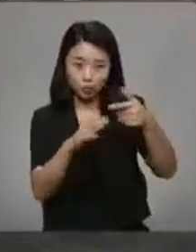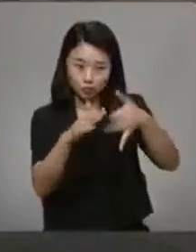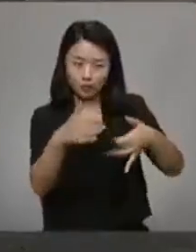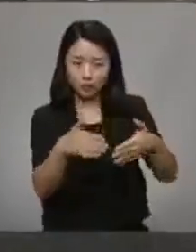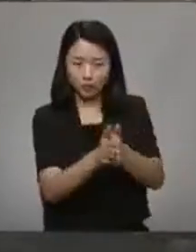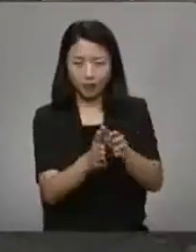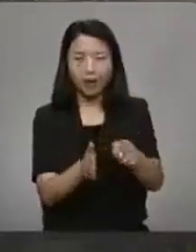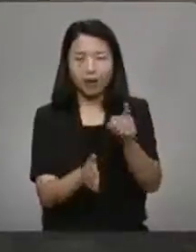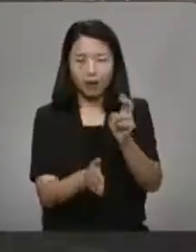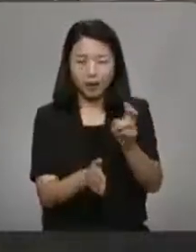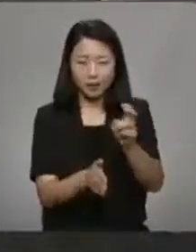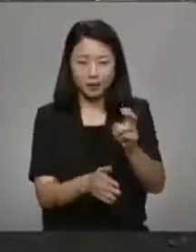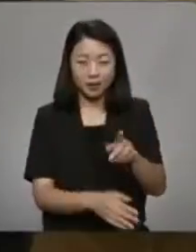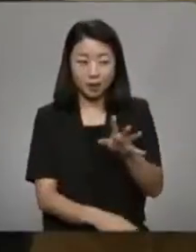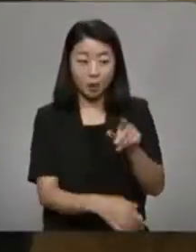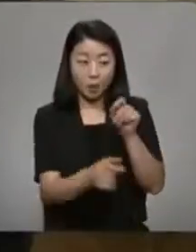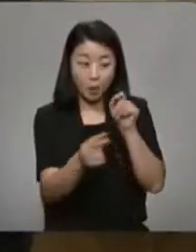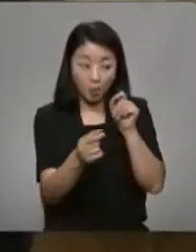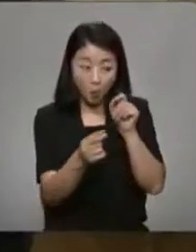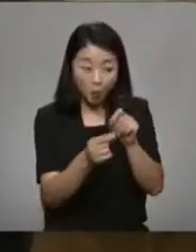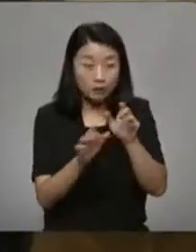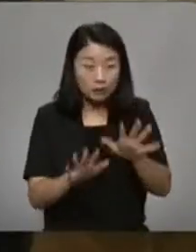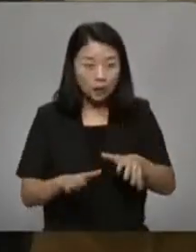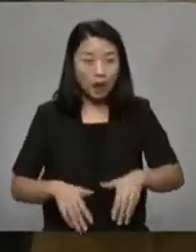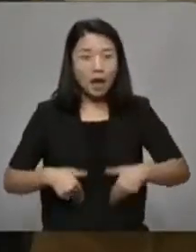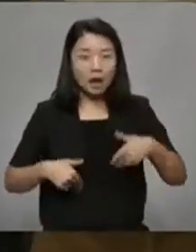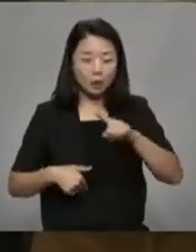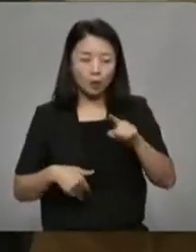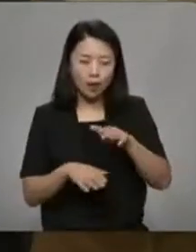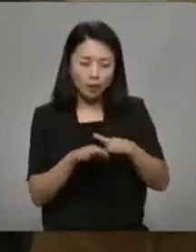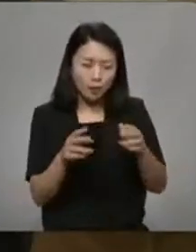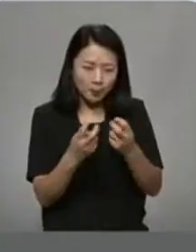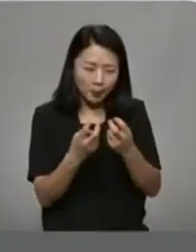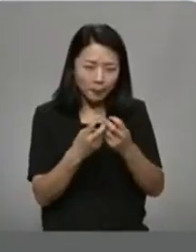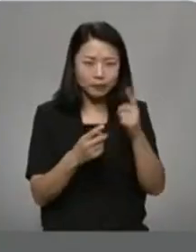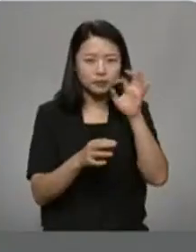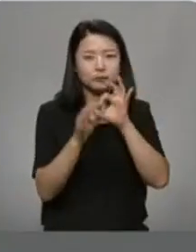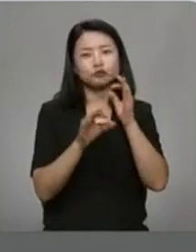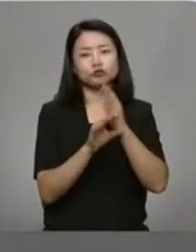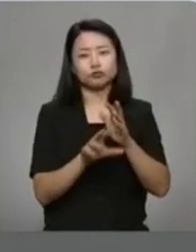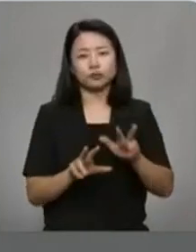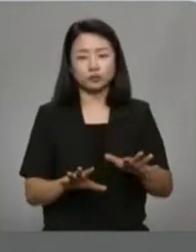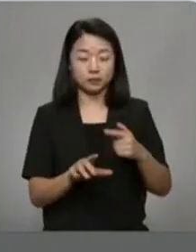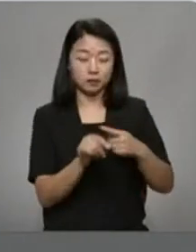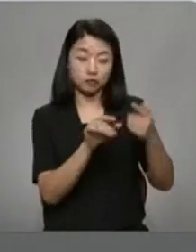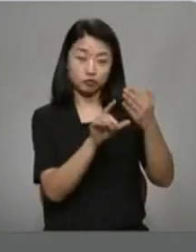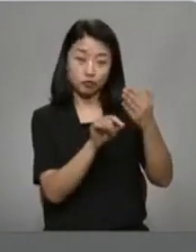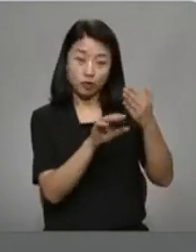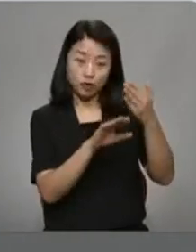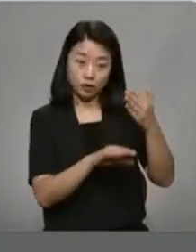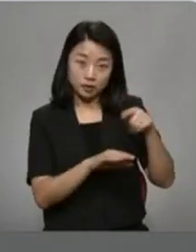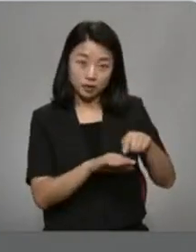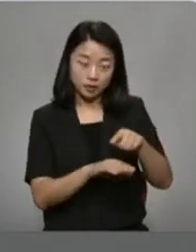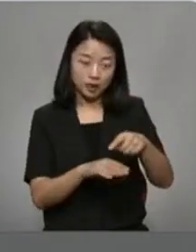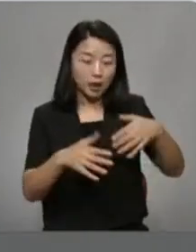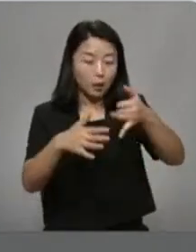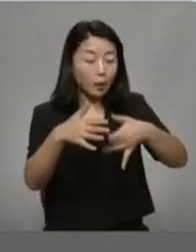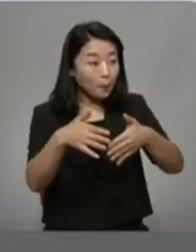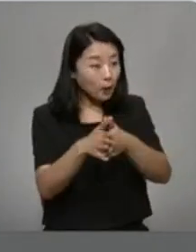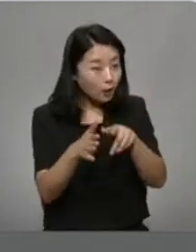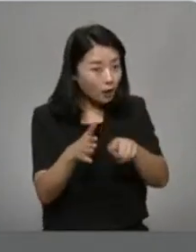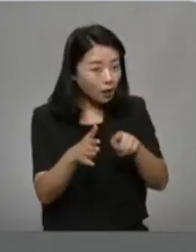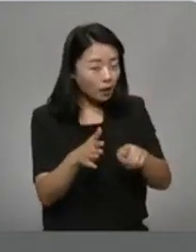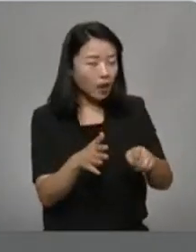예정입니다. 폐광이 임박해서야 정부 등이 대책 마련에 나섰습니다. 내년 9월까지 진행되는 조기 폐광 지역